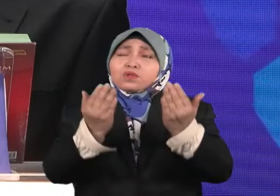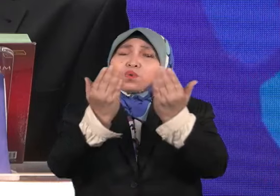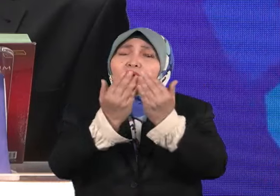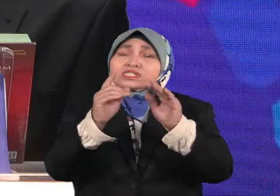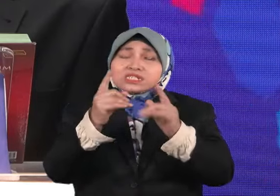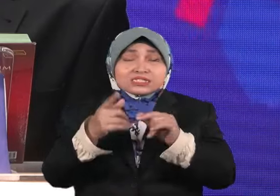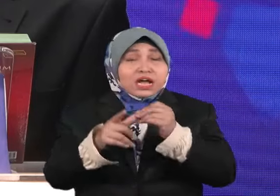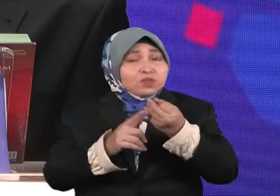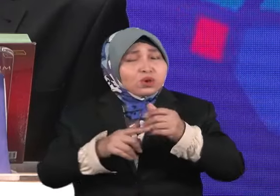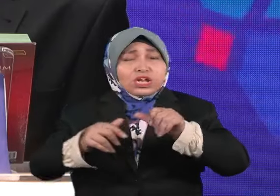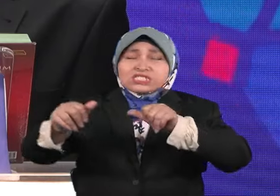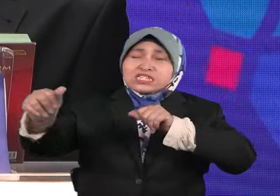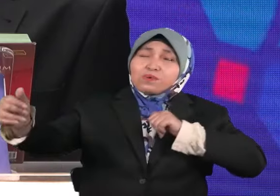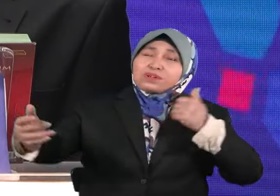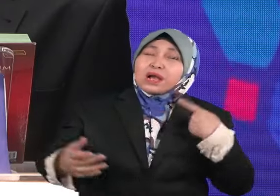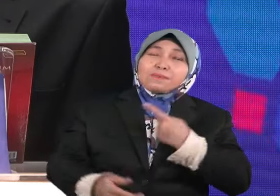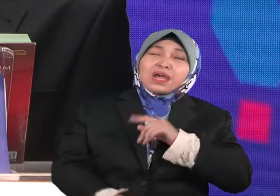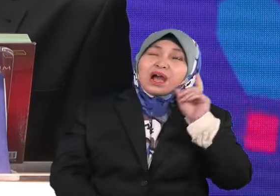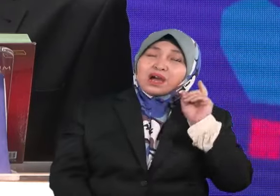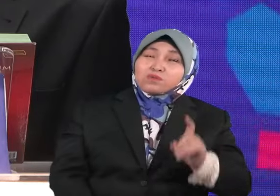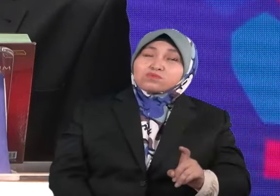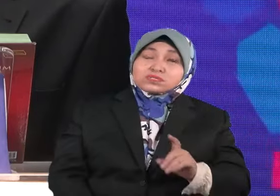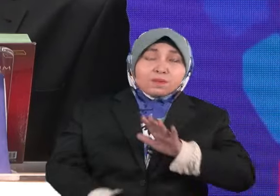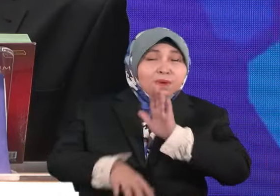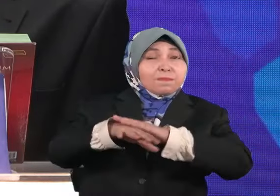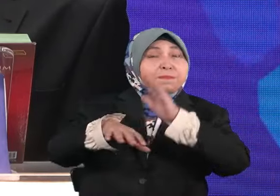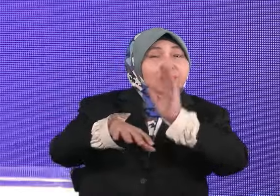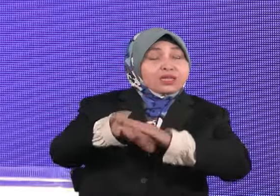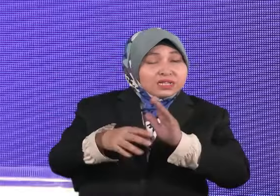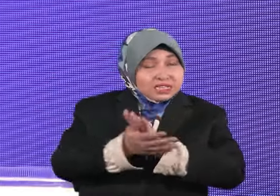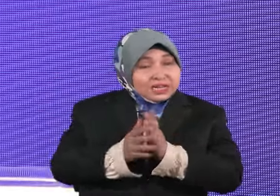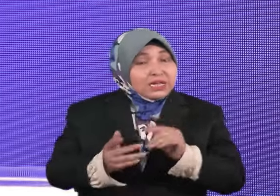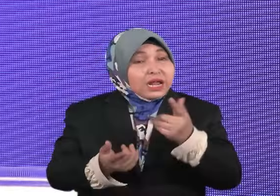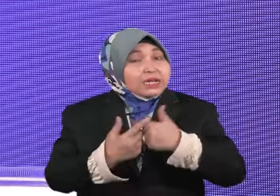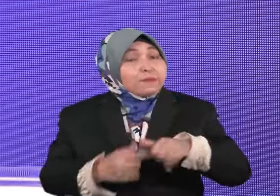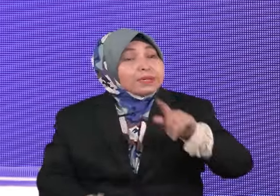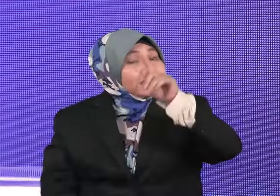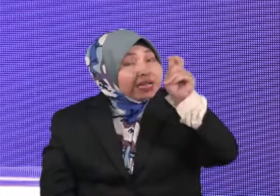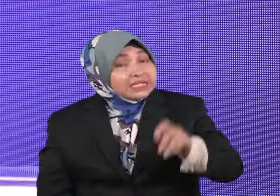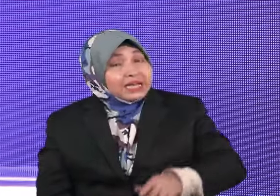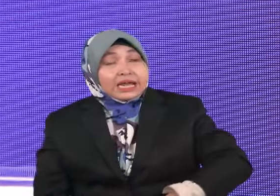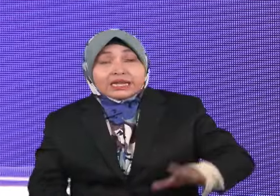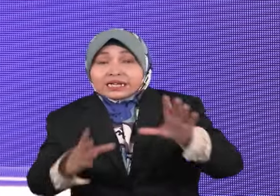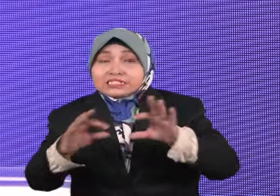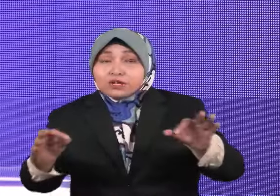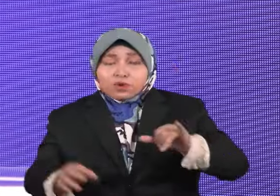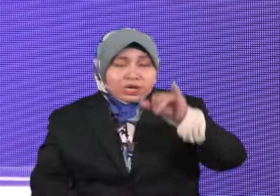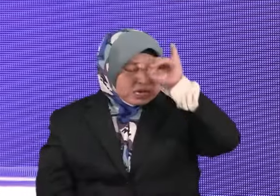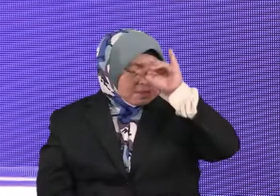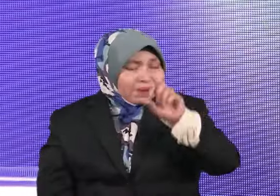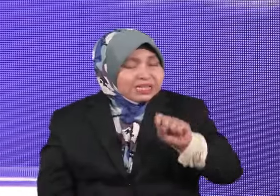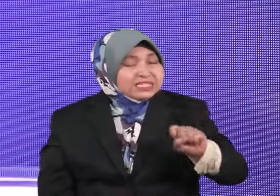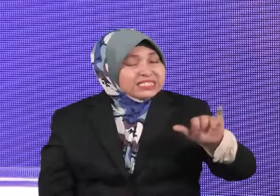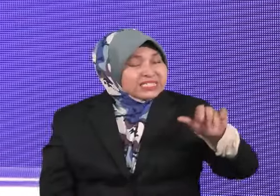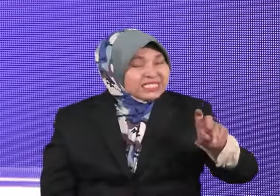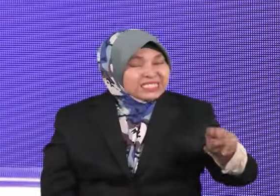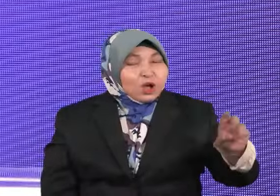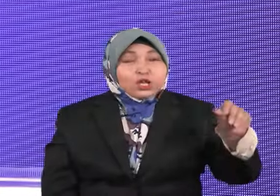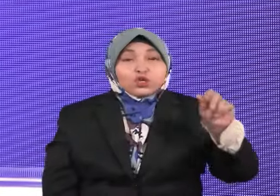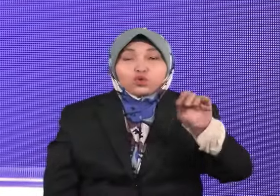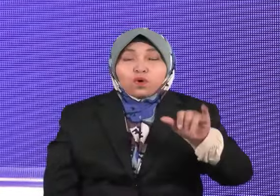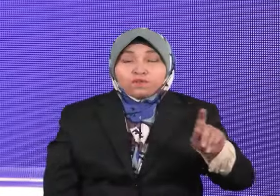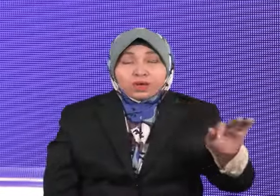atau dia jauh sehingga kami harus menyerunya. Maka daripada pertanyaan ini yang diriwayatkan oleh Imam Suyuti membawa kepada